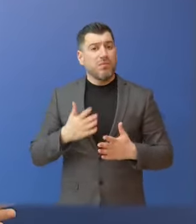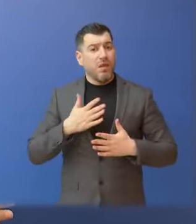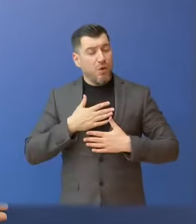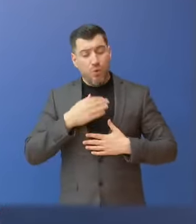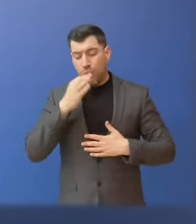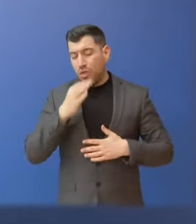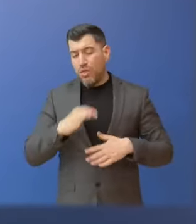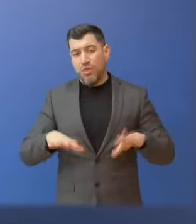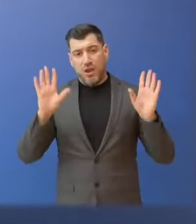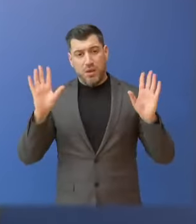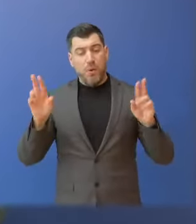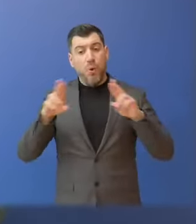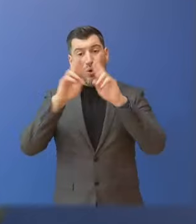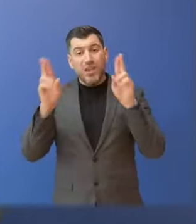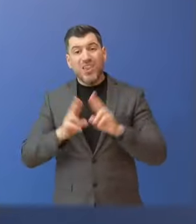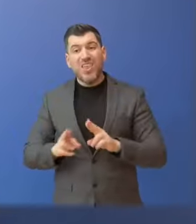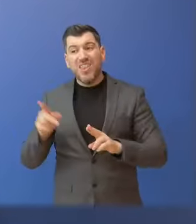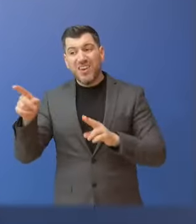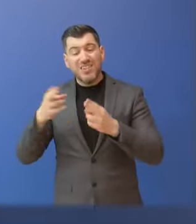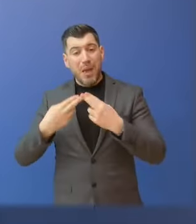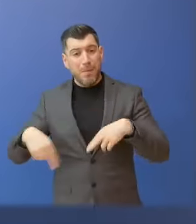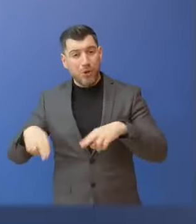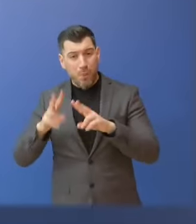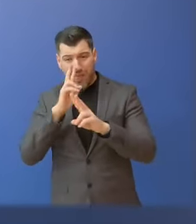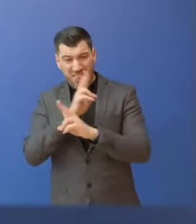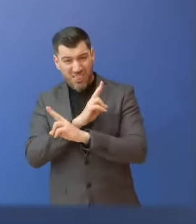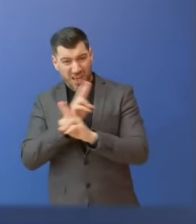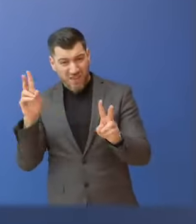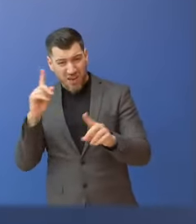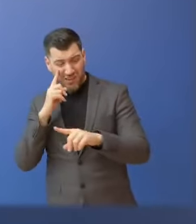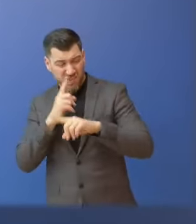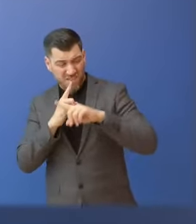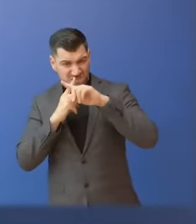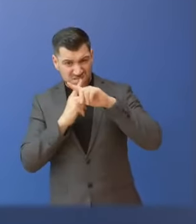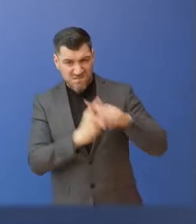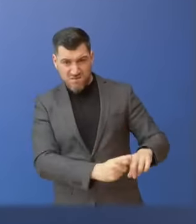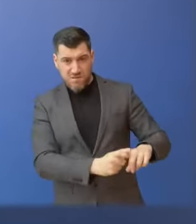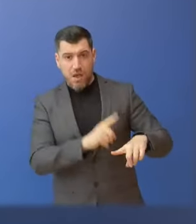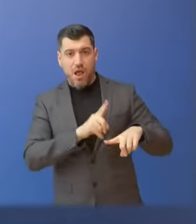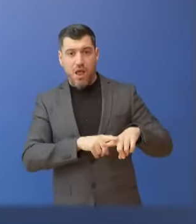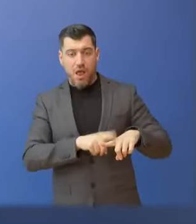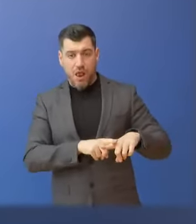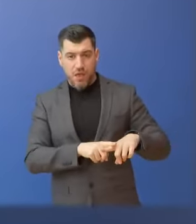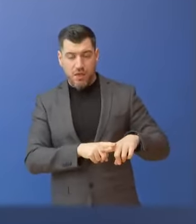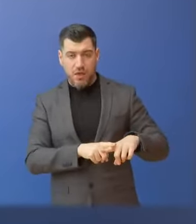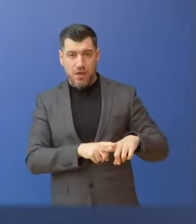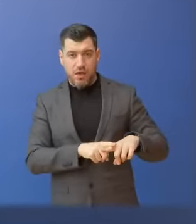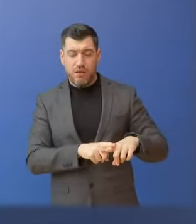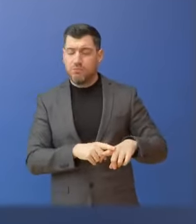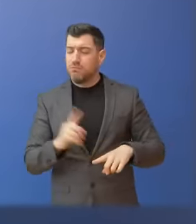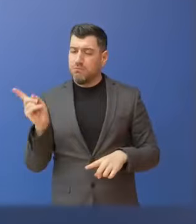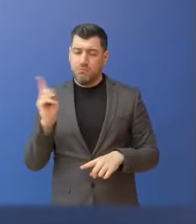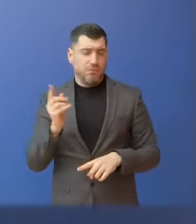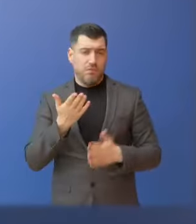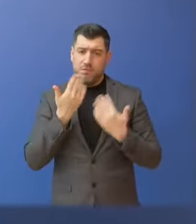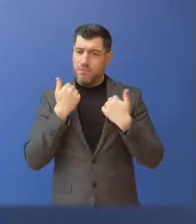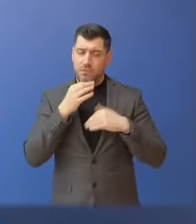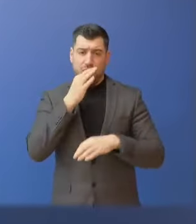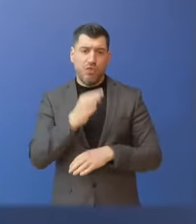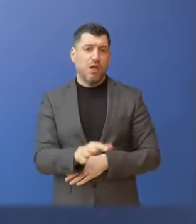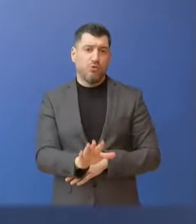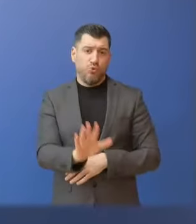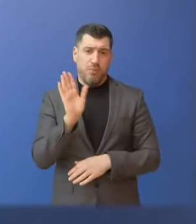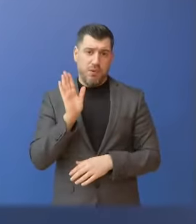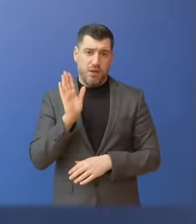δεν δεν δεν είπαμε ότι υπάρχει δεν είπαμε ότι η στοχοποίηση έχει να κάνει με μία έρευνα ή με ένα πόρισμα ούτε απαξιώνουμε την